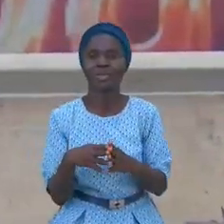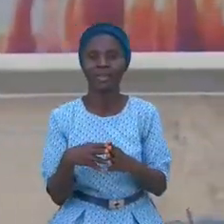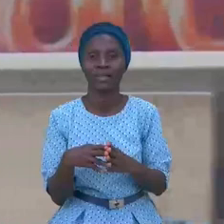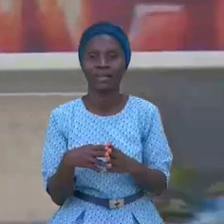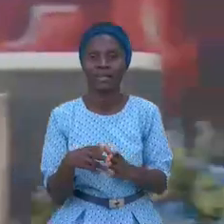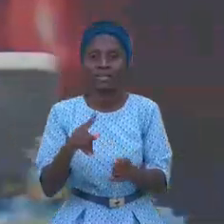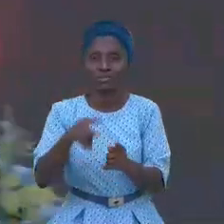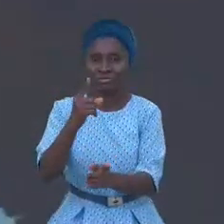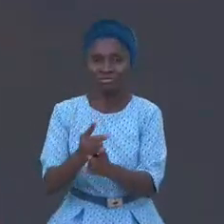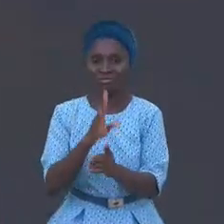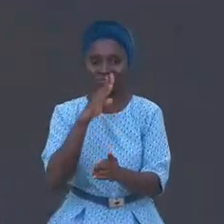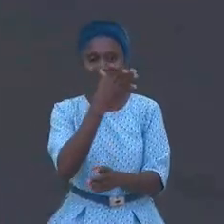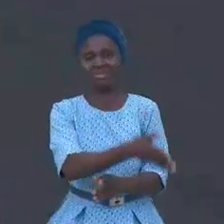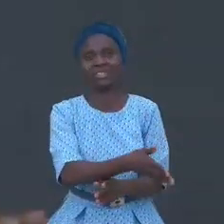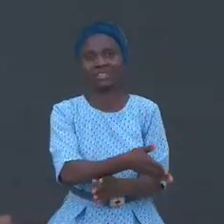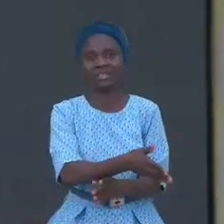Ils vont rester là, derrière qui sont là.